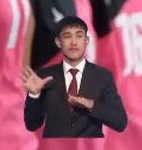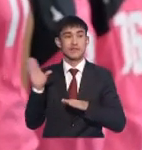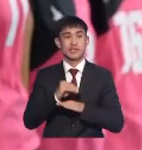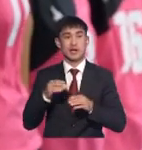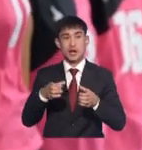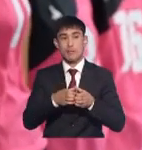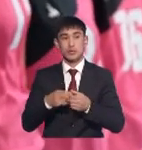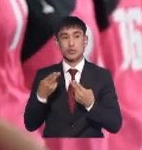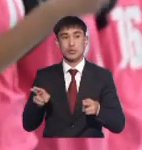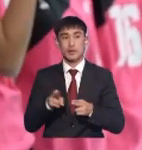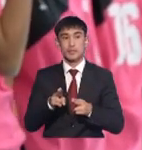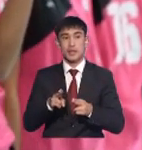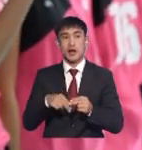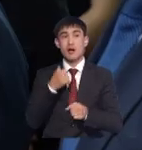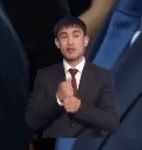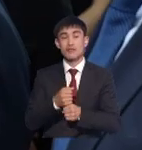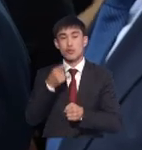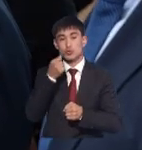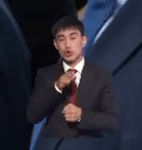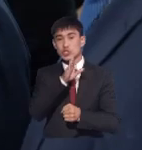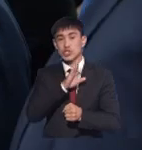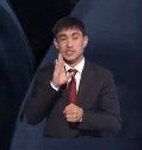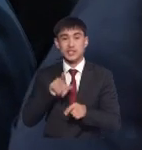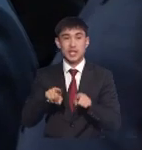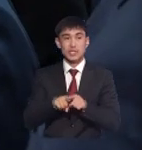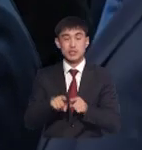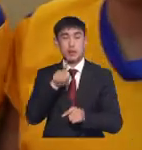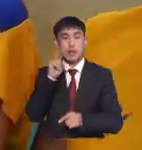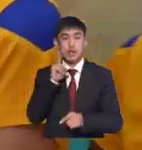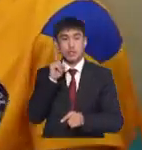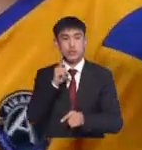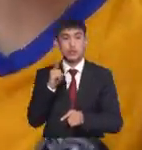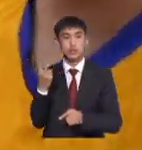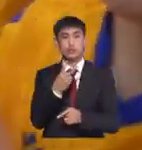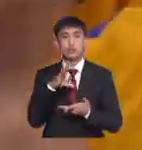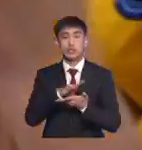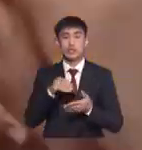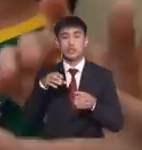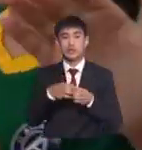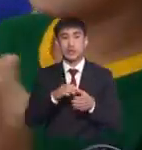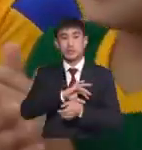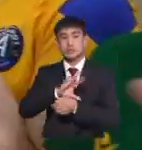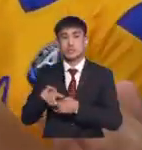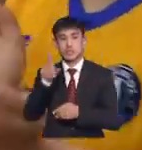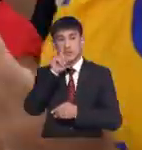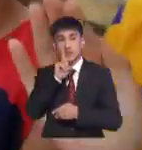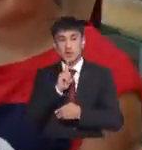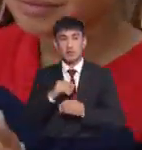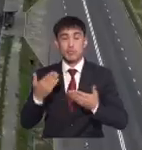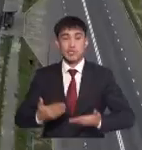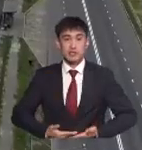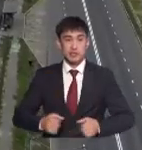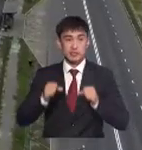всех команд клуба. Основных – мужской и женской, а также для молодежных дубль-составов. Для обеспечения комфортного